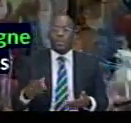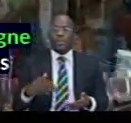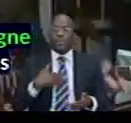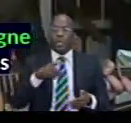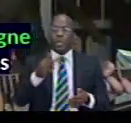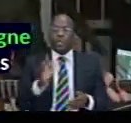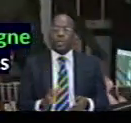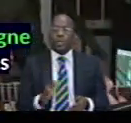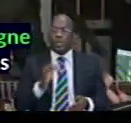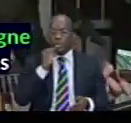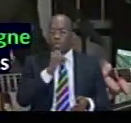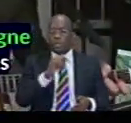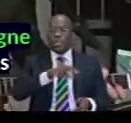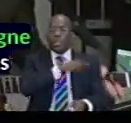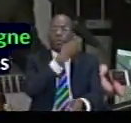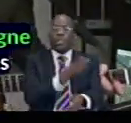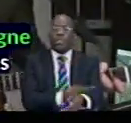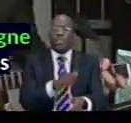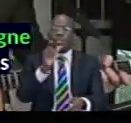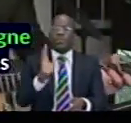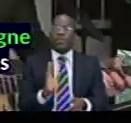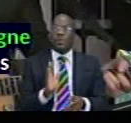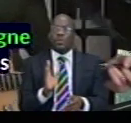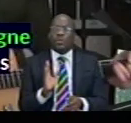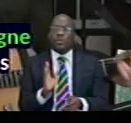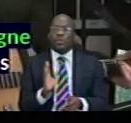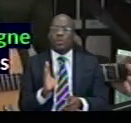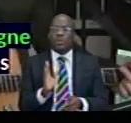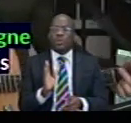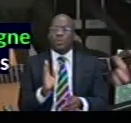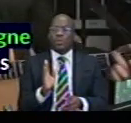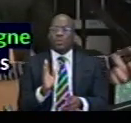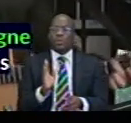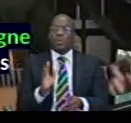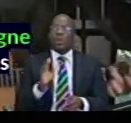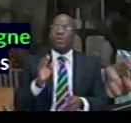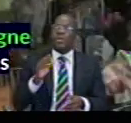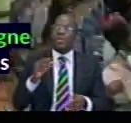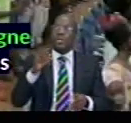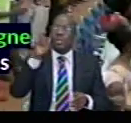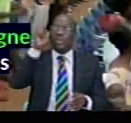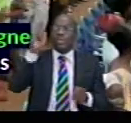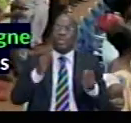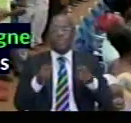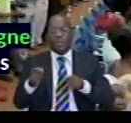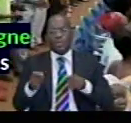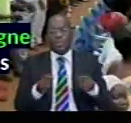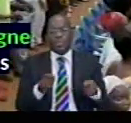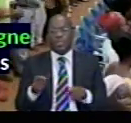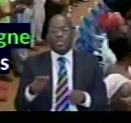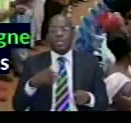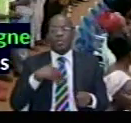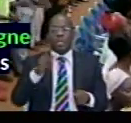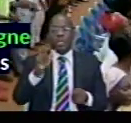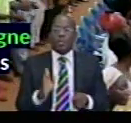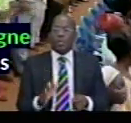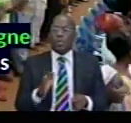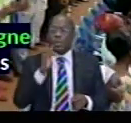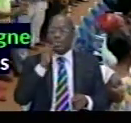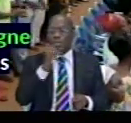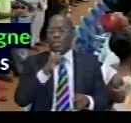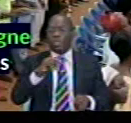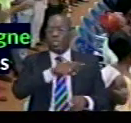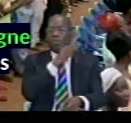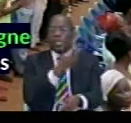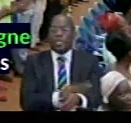Est un Dieu puissant, il règne. Mon Dieu est un